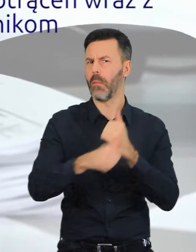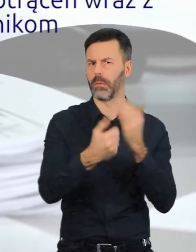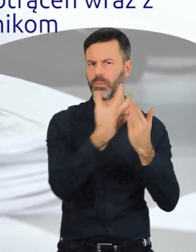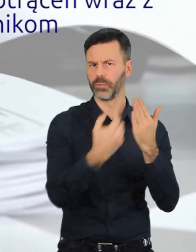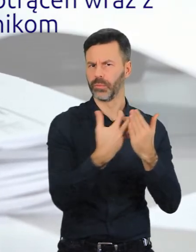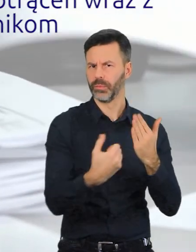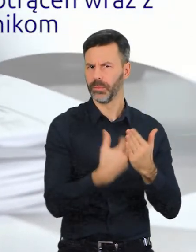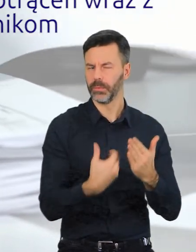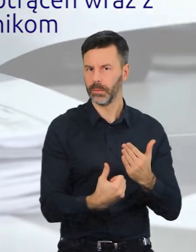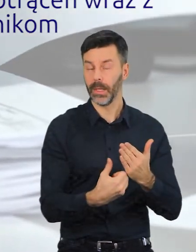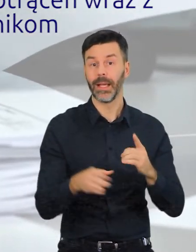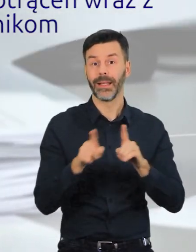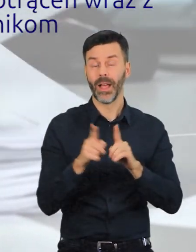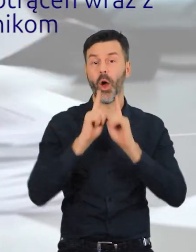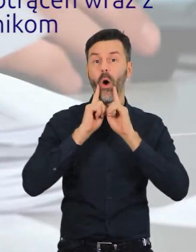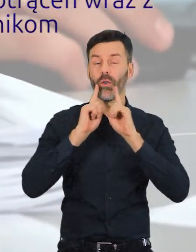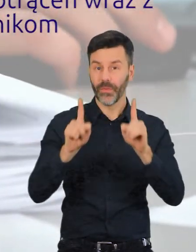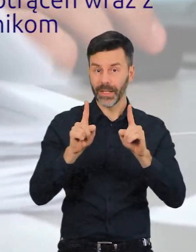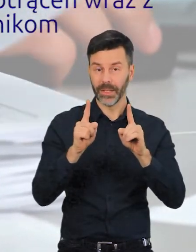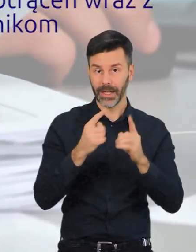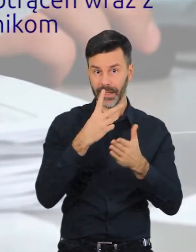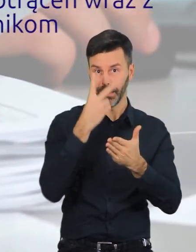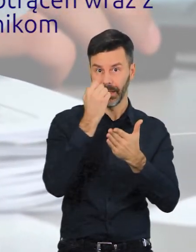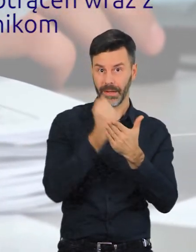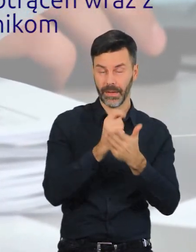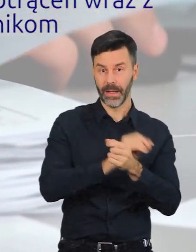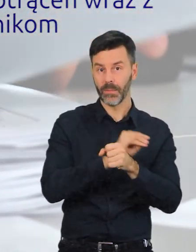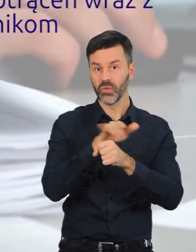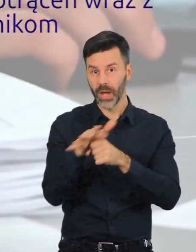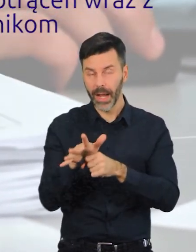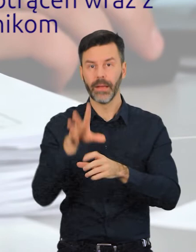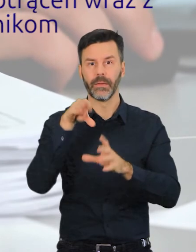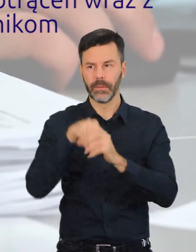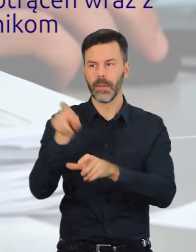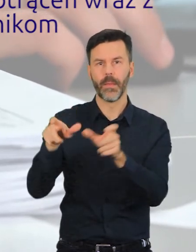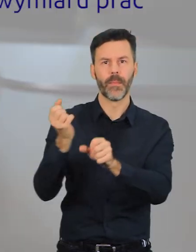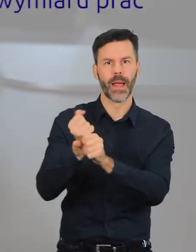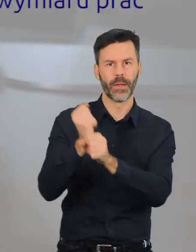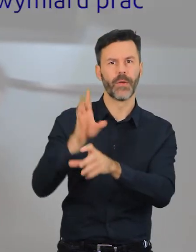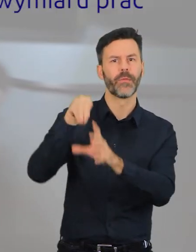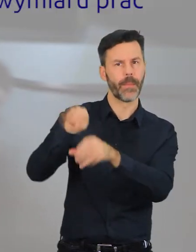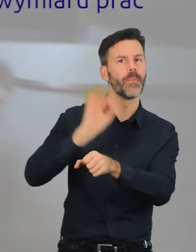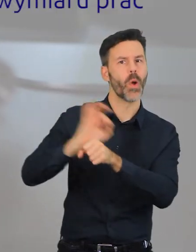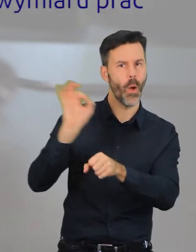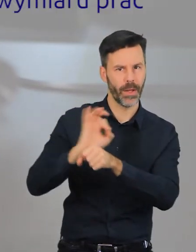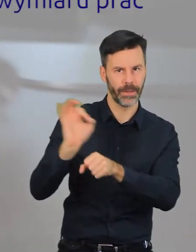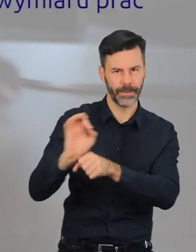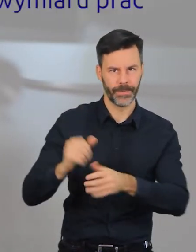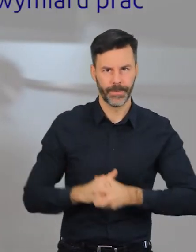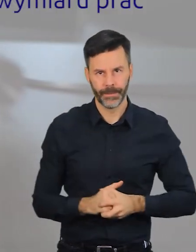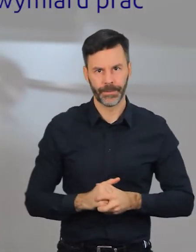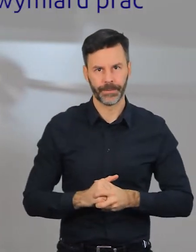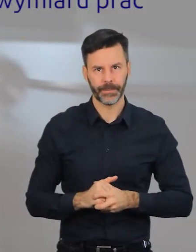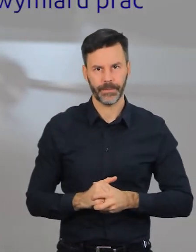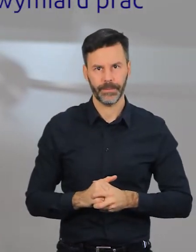oświadczenia, iż w kwotach przelewów zawarte są kwoty należne za pracowników zaangażowanych do projektu. W przypadku zaangażowania do projektu